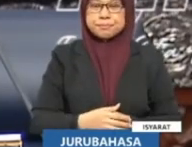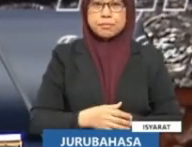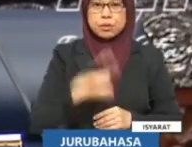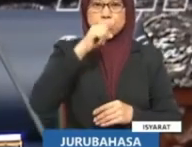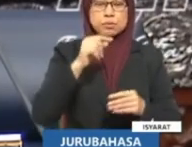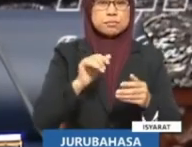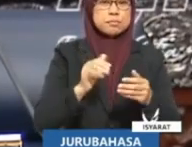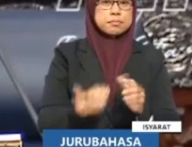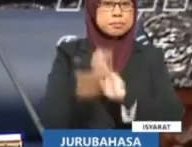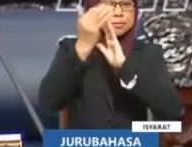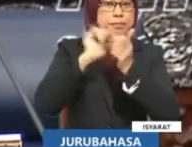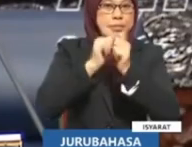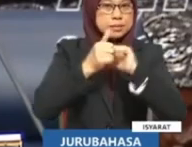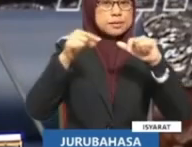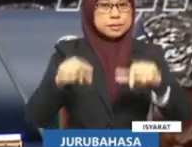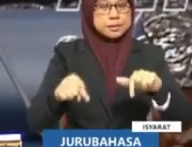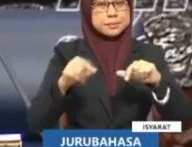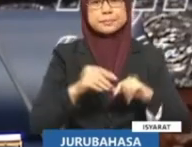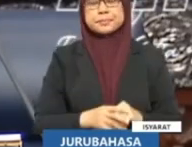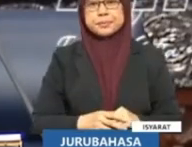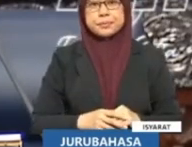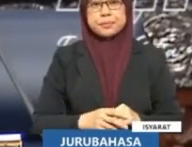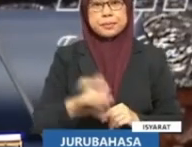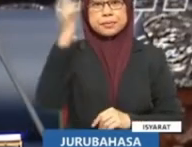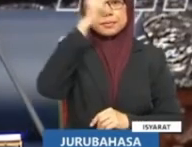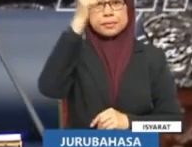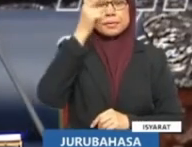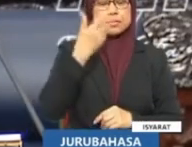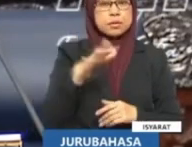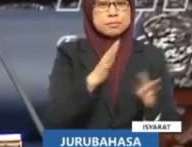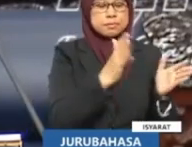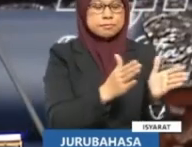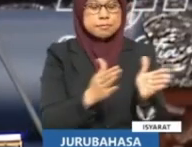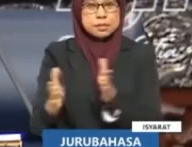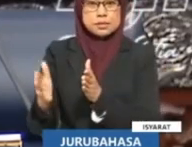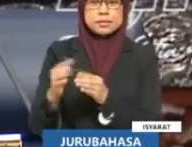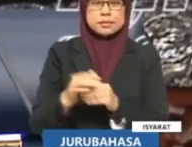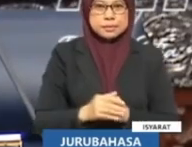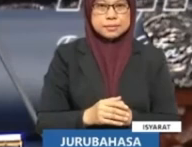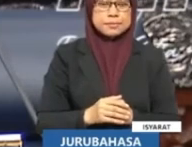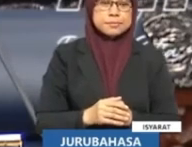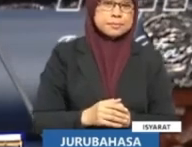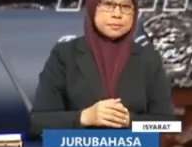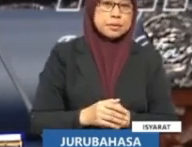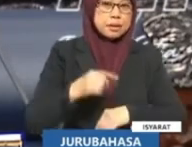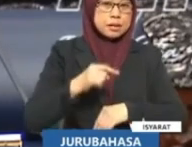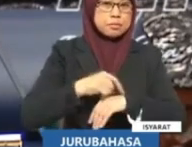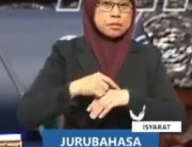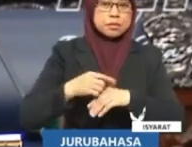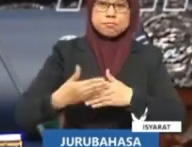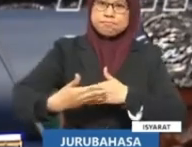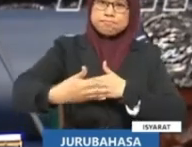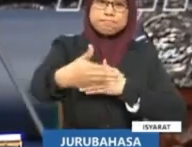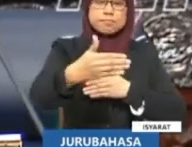krisis tenaga dan kosai Setiadi jangka meningkat kerajaan telah merancang beberapa mitigasi plan mitigasi jangka